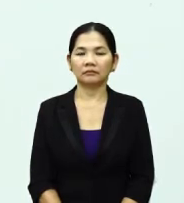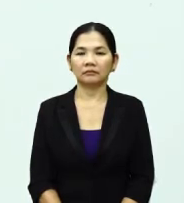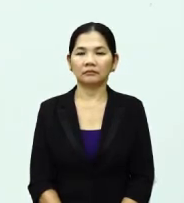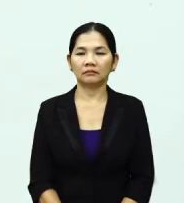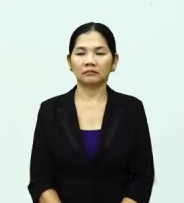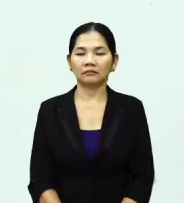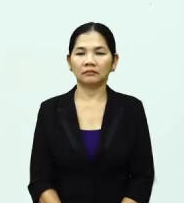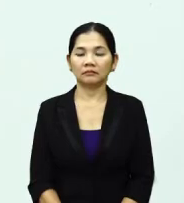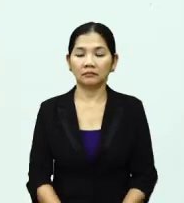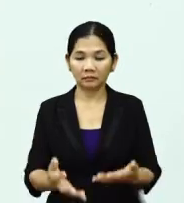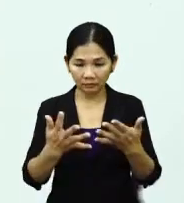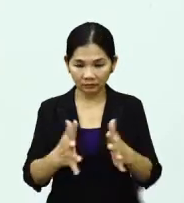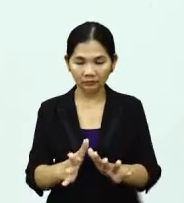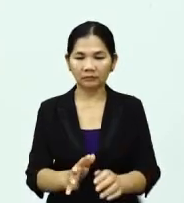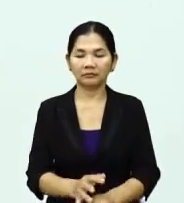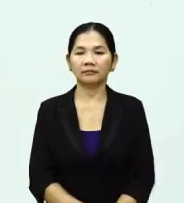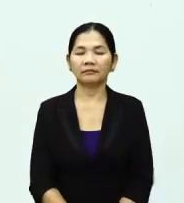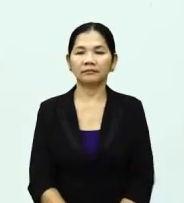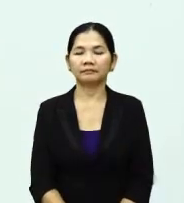Thảo rồi nấy.